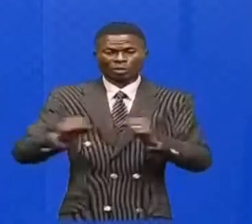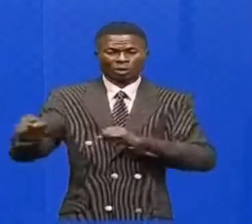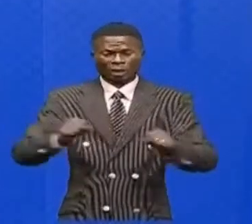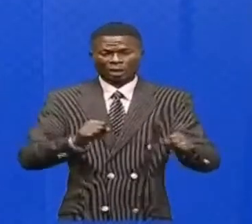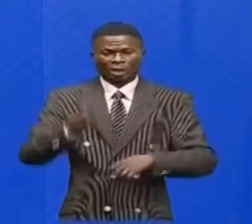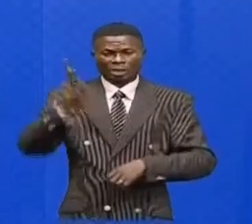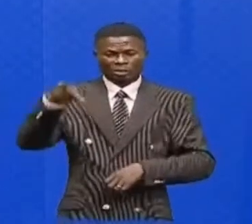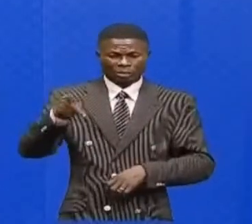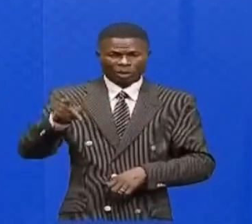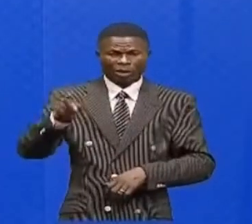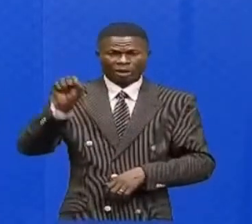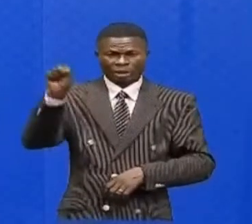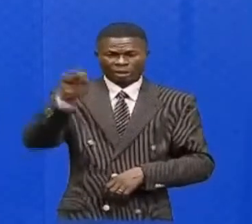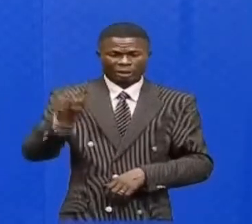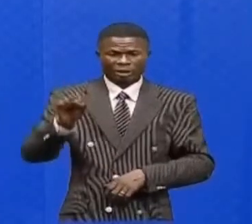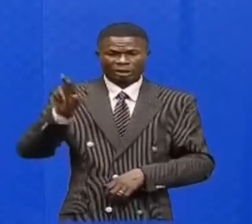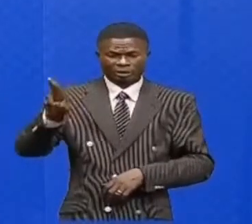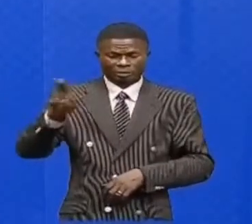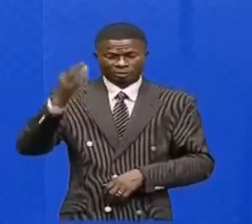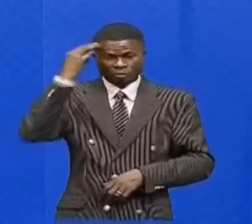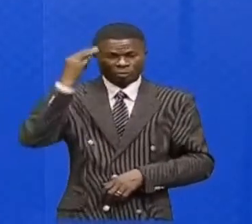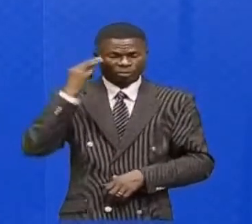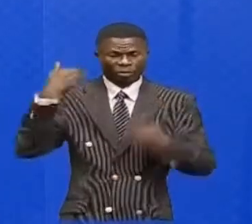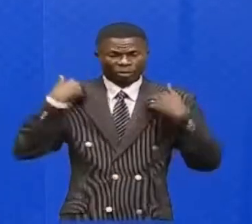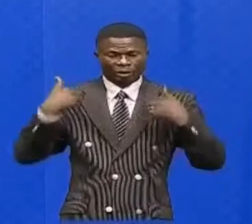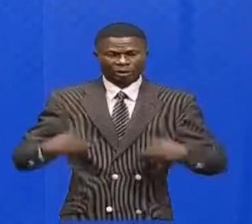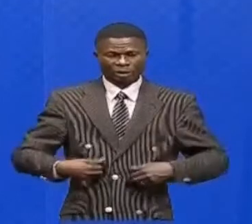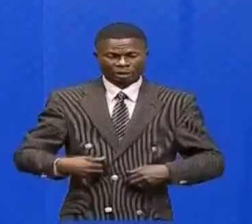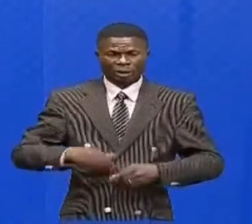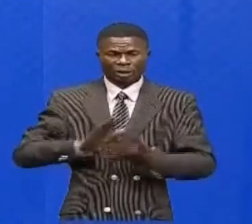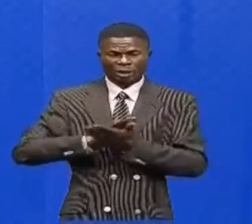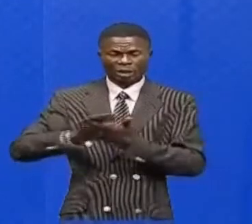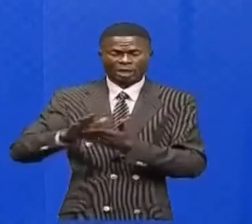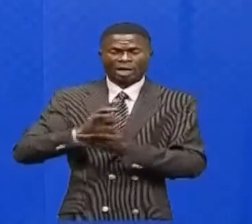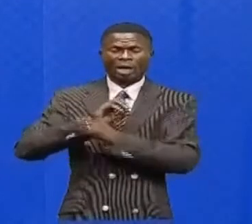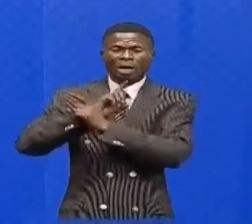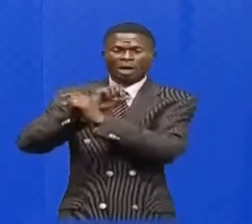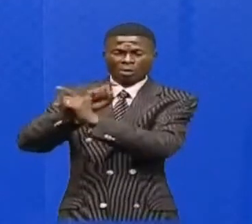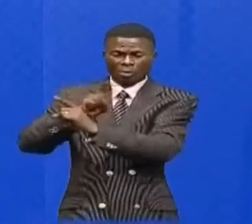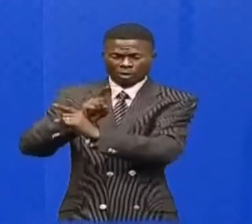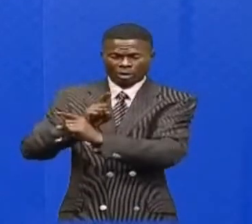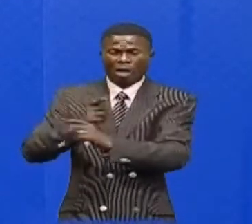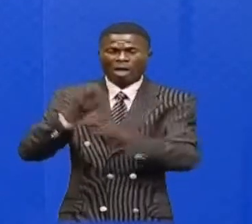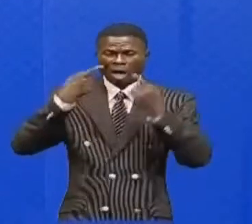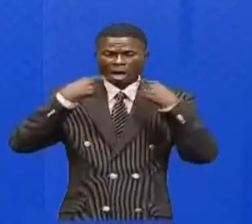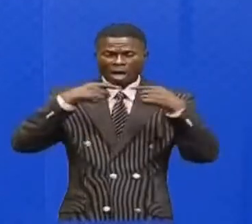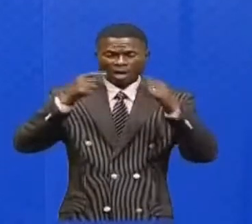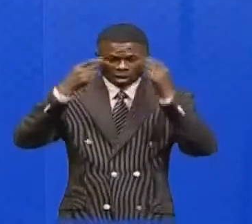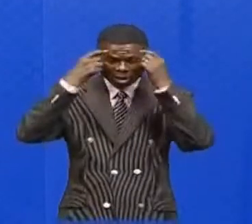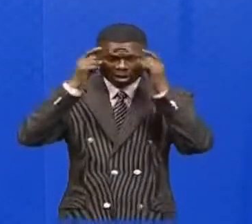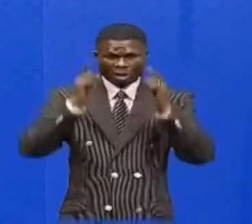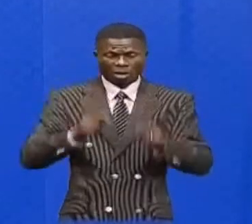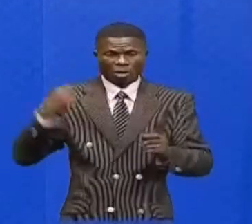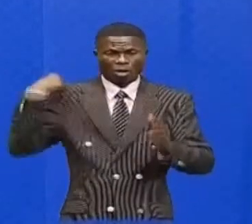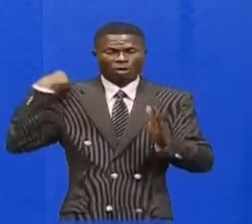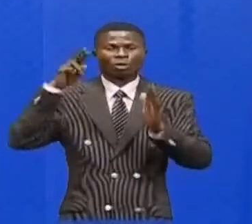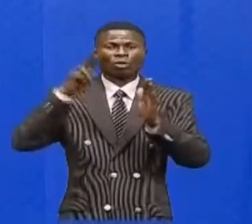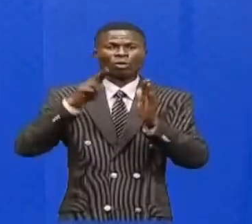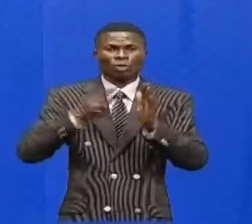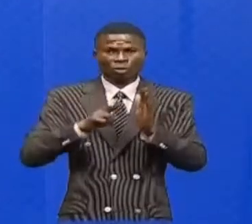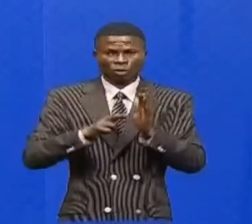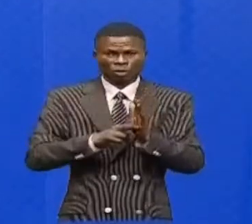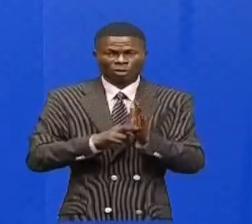PCR, le ministre de la Santé publique, Hygiène et Prévention a rappelé la décision du gouvernement